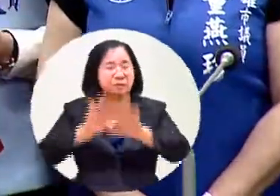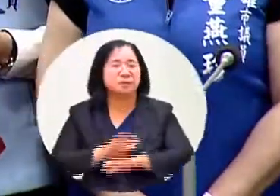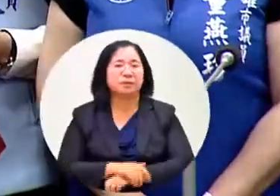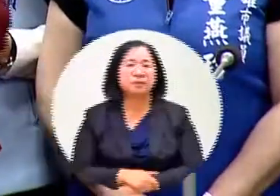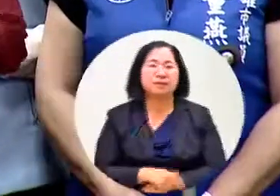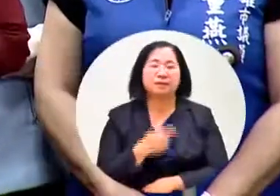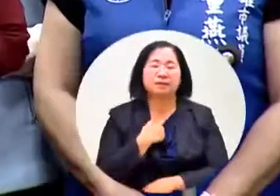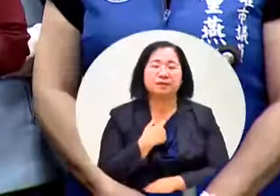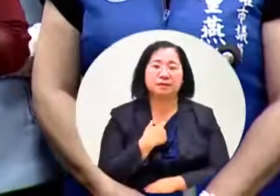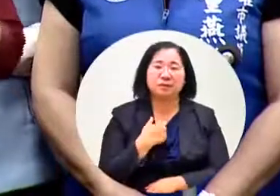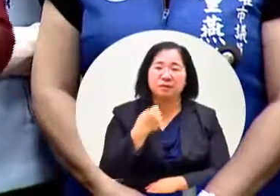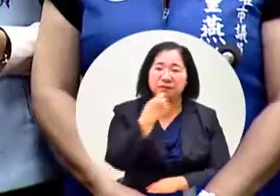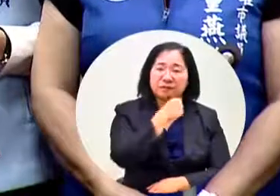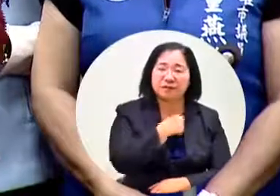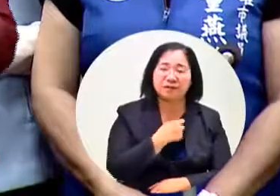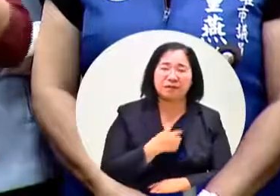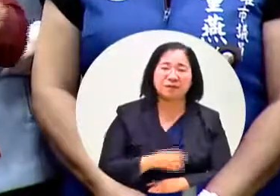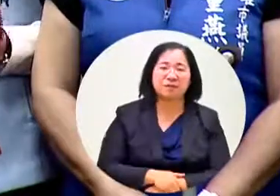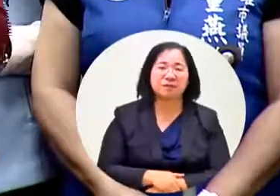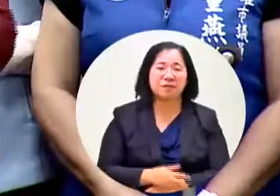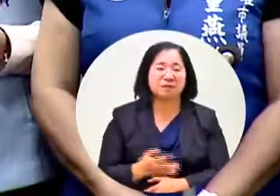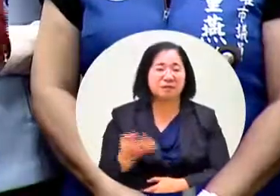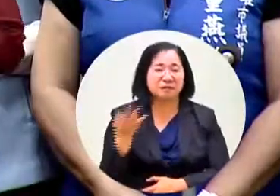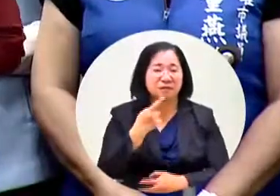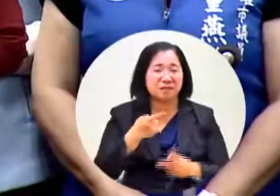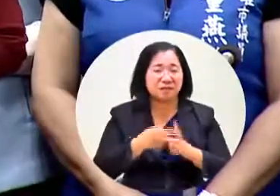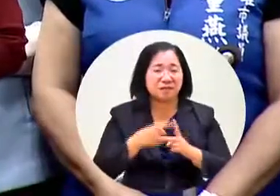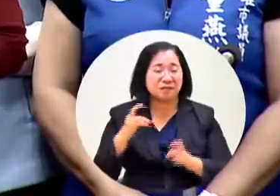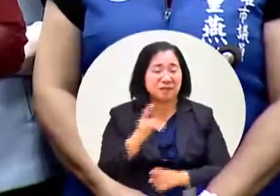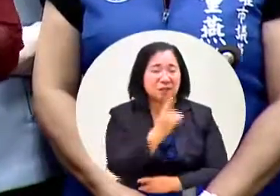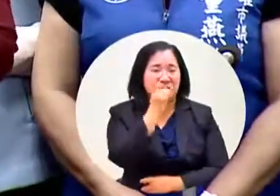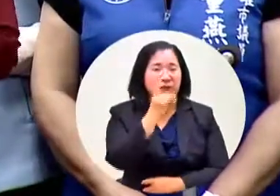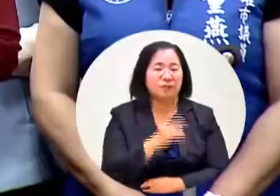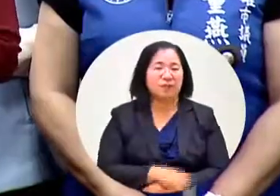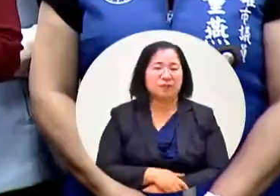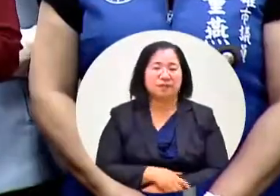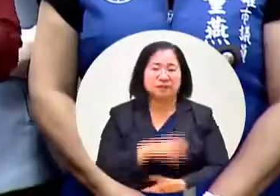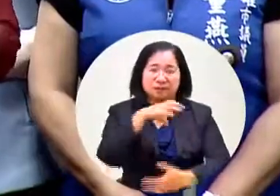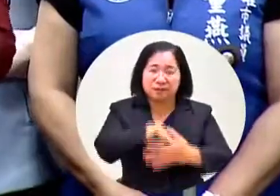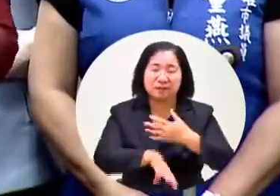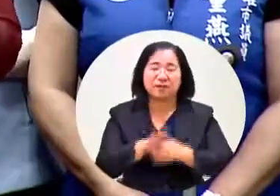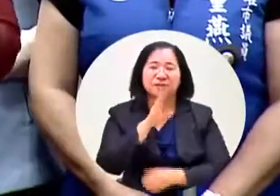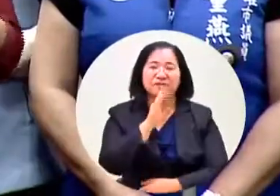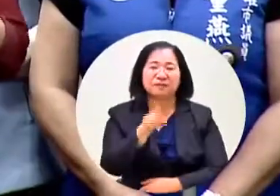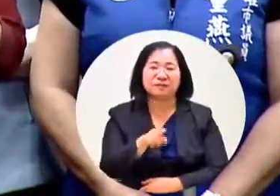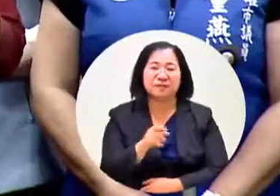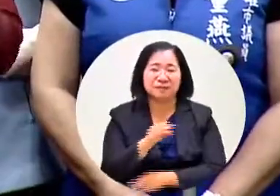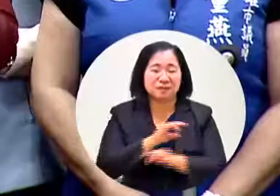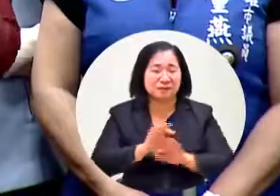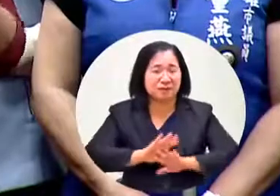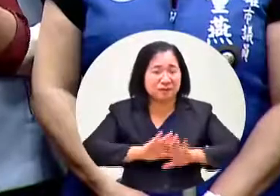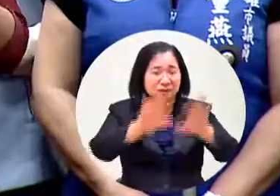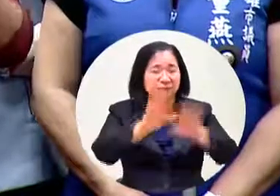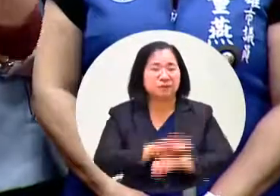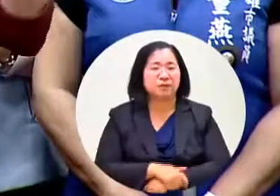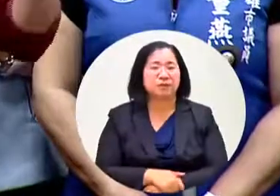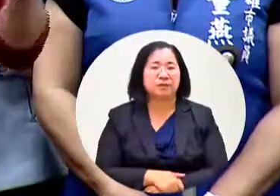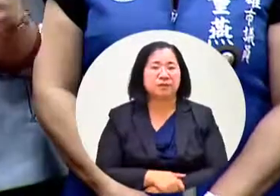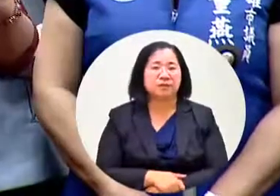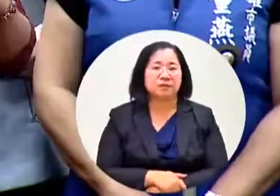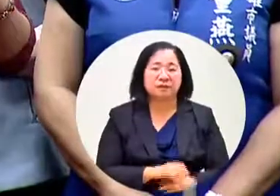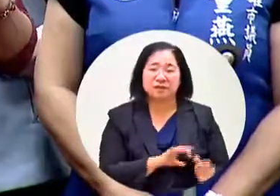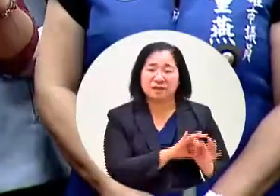我们的自由经济贸易区。市长，我帮你解套，我们以我们的前镇加工出口区